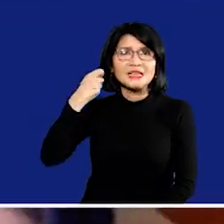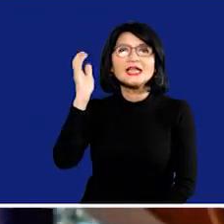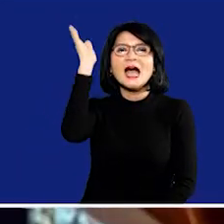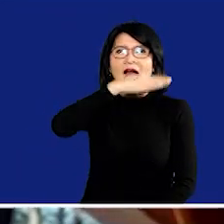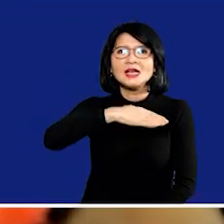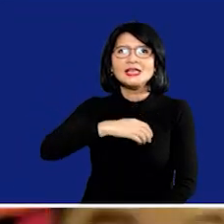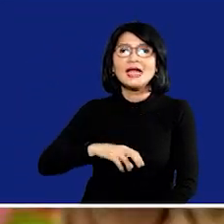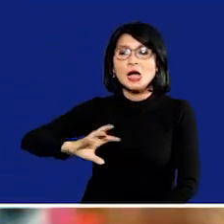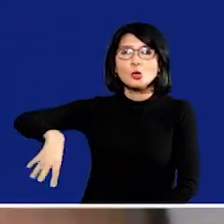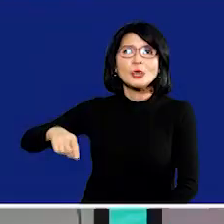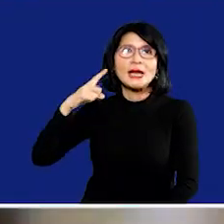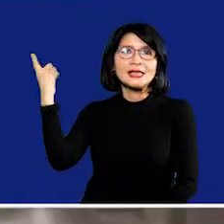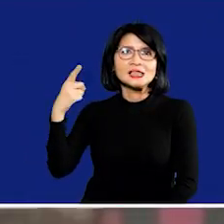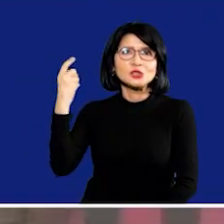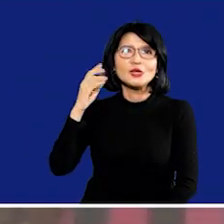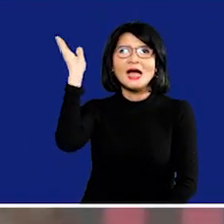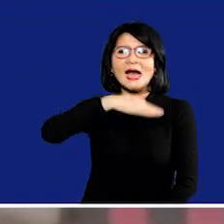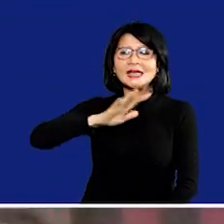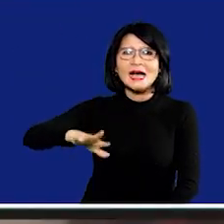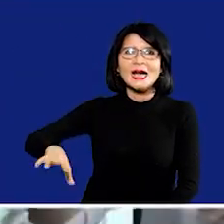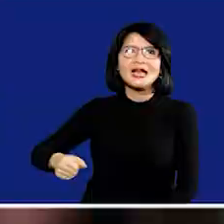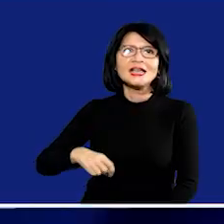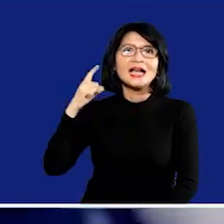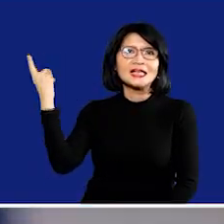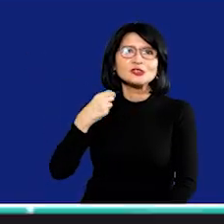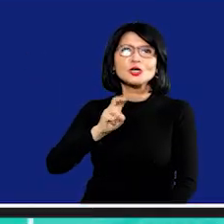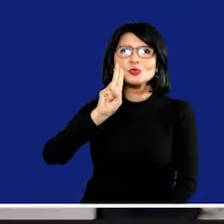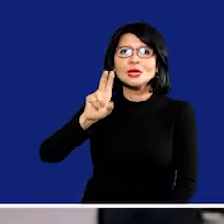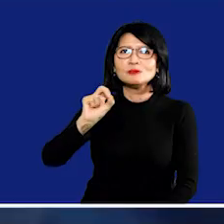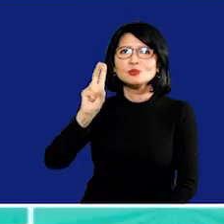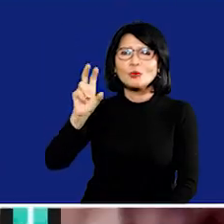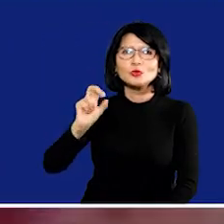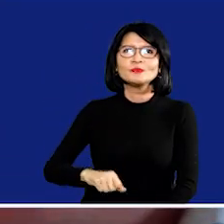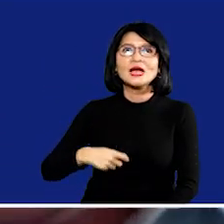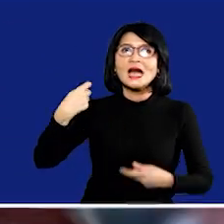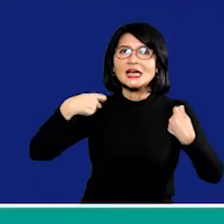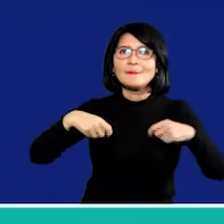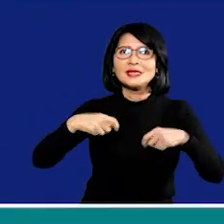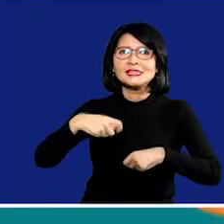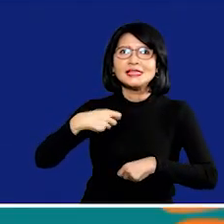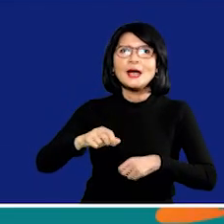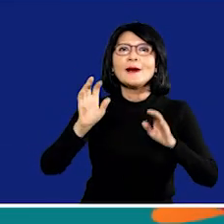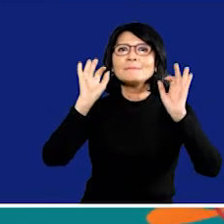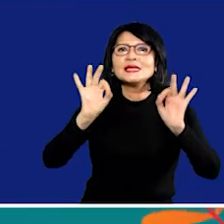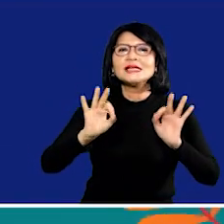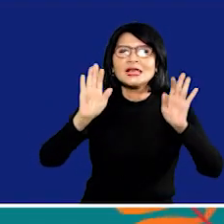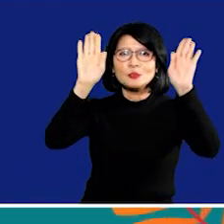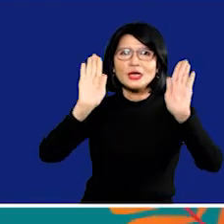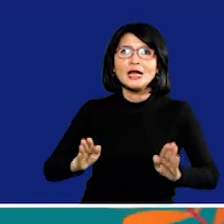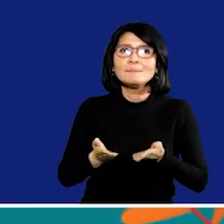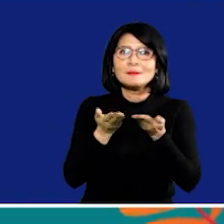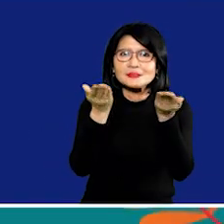Dalam rangka memperingati Hari Keluarga Nasional dan Hari Anak Nasional 2020, Kementerian Pendidikan dan